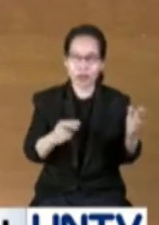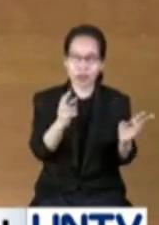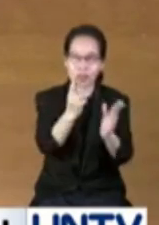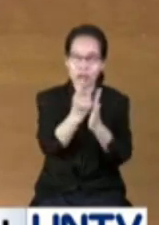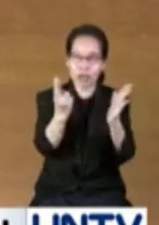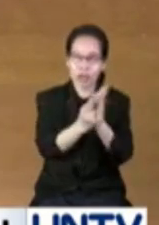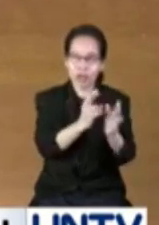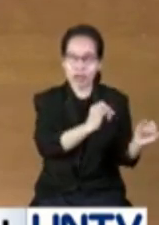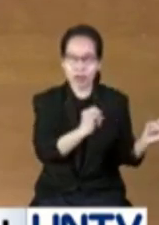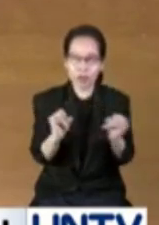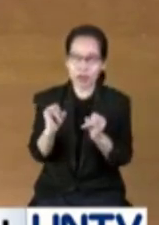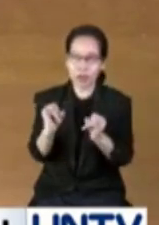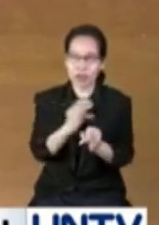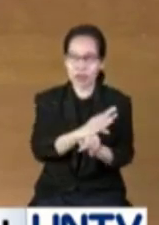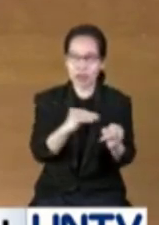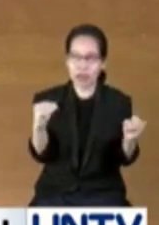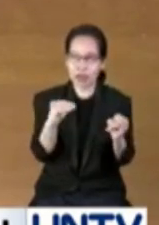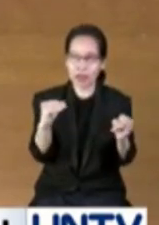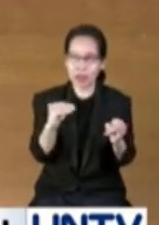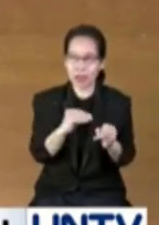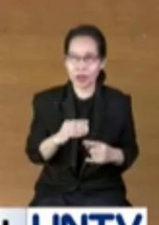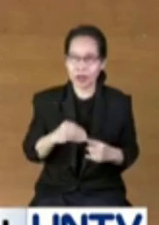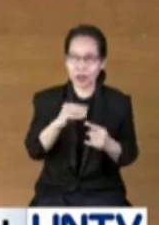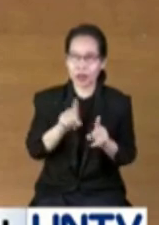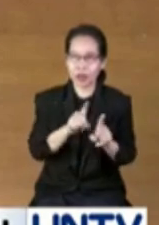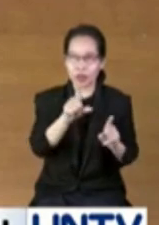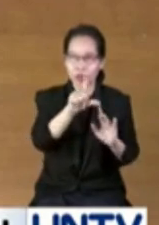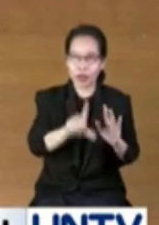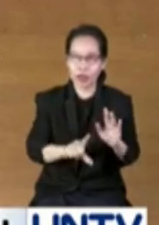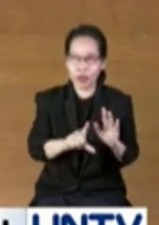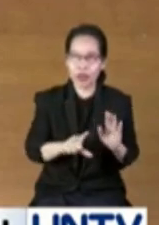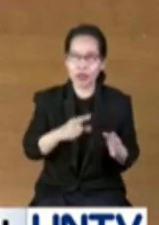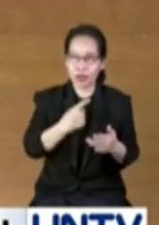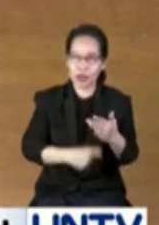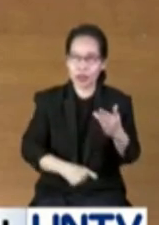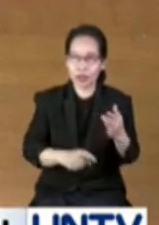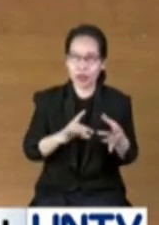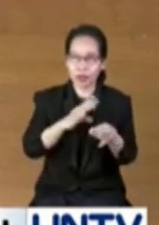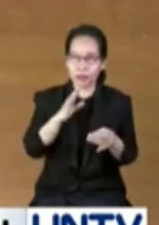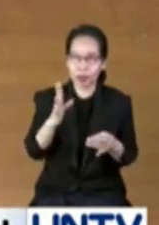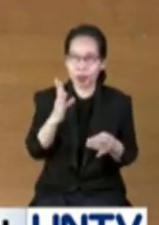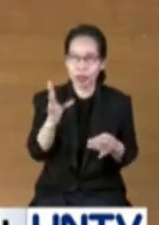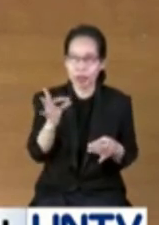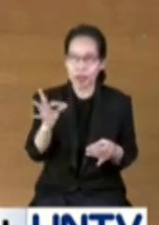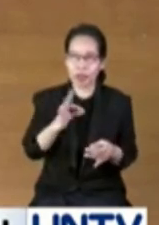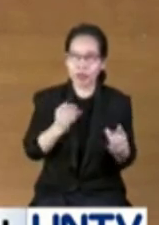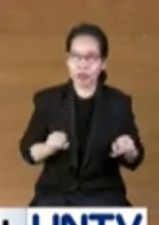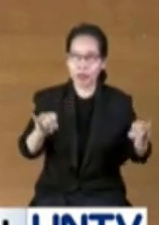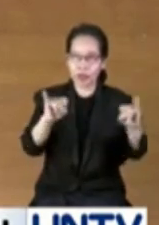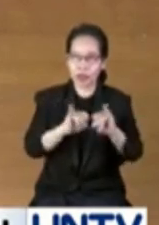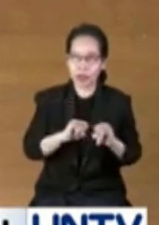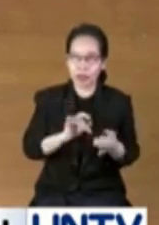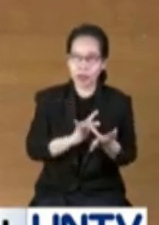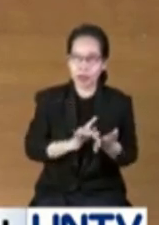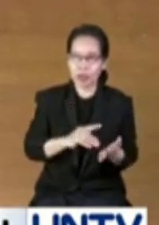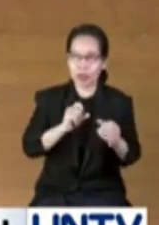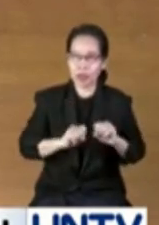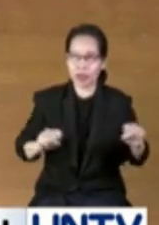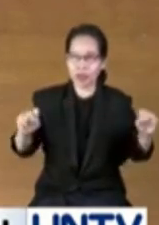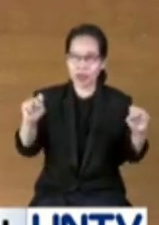strategic VAT exemptions also lowered the prices of 59 essential medications, such as those for